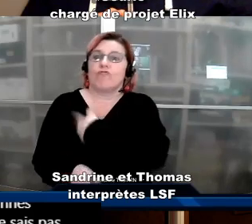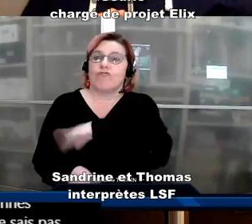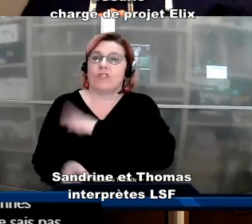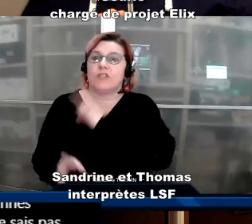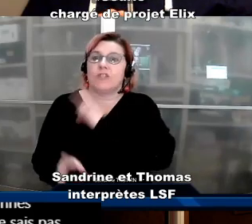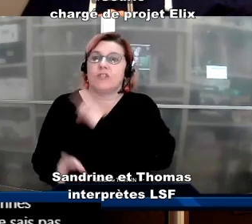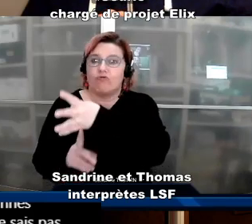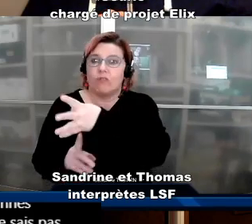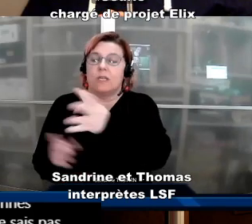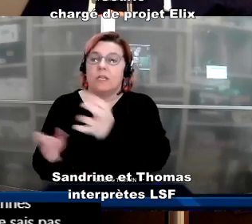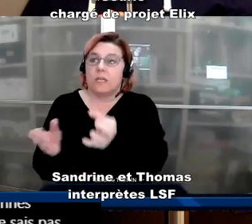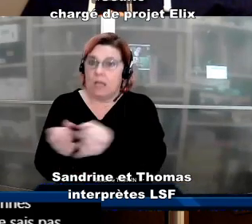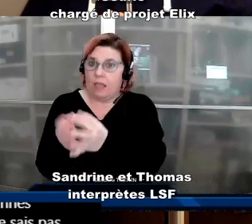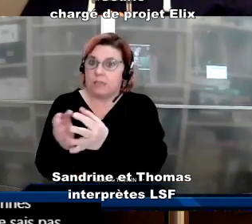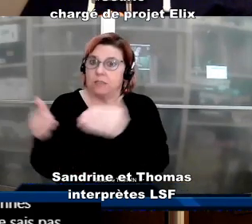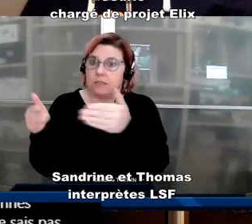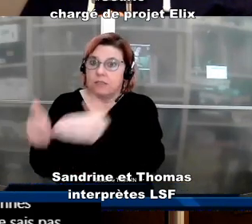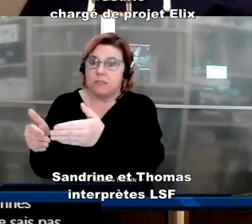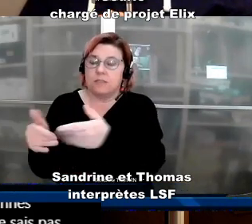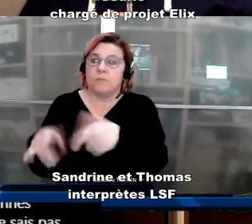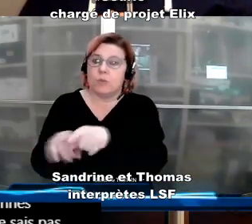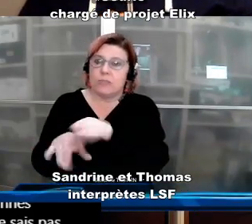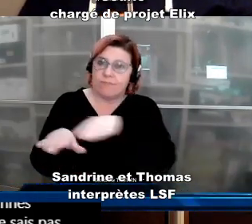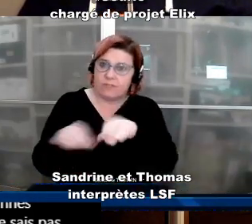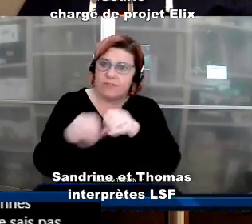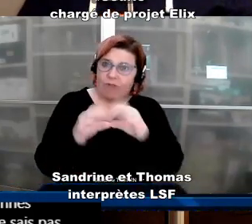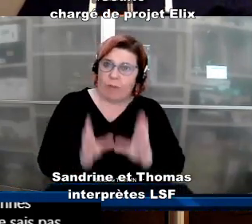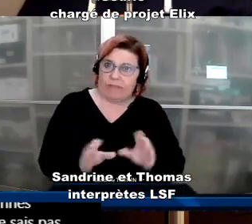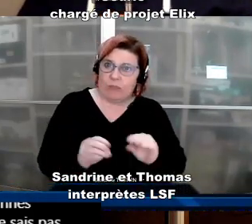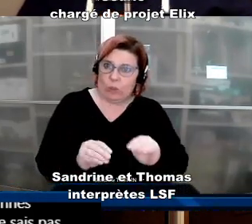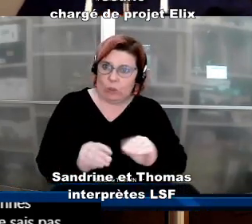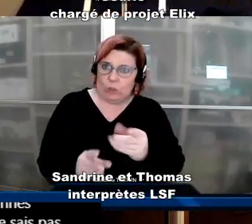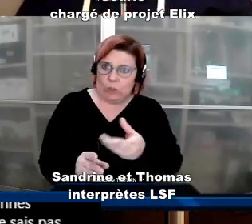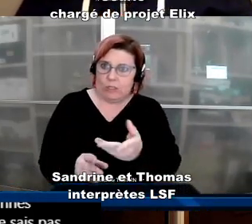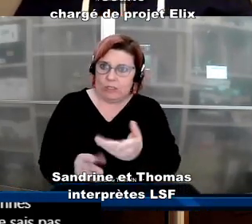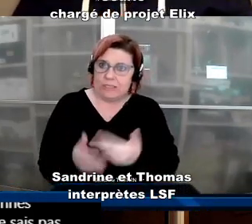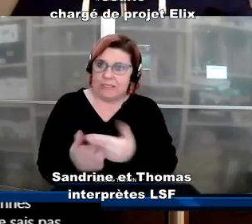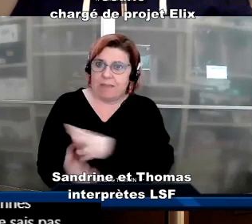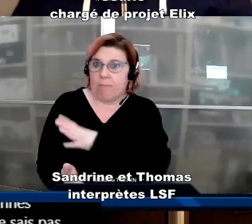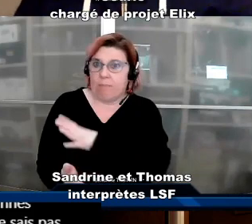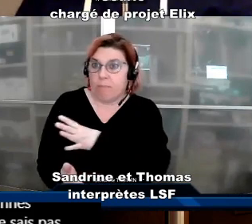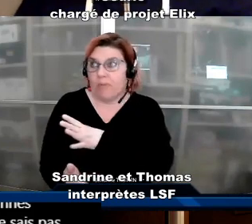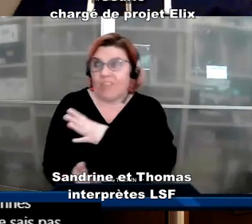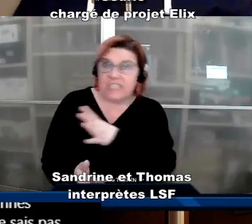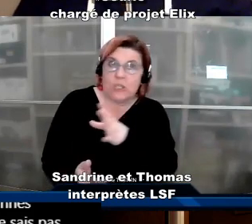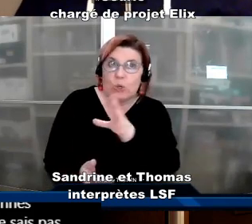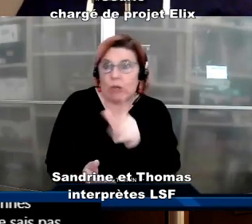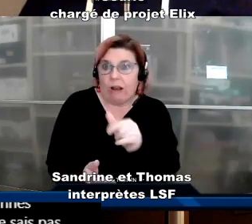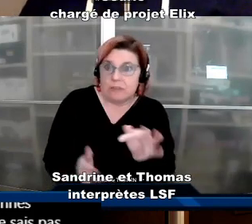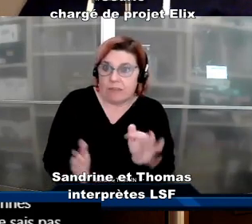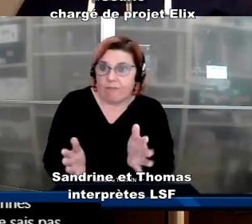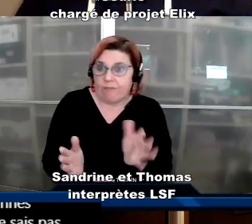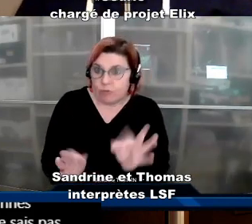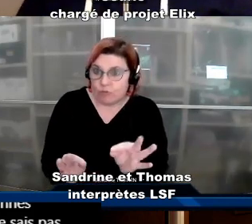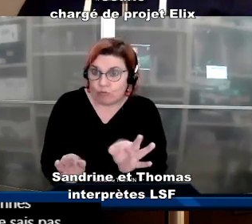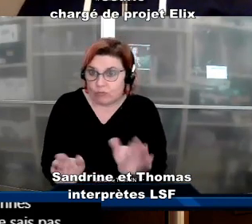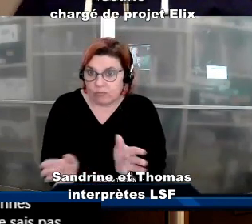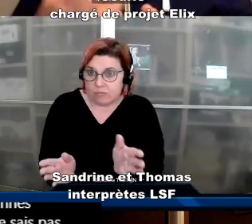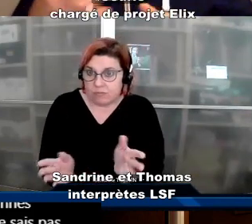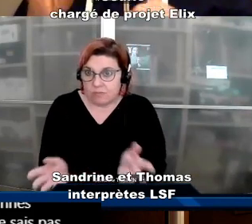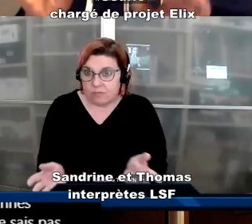aussi formateur, en fait. Tu es un professeur de LSF.